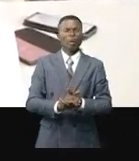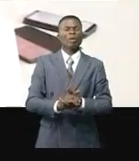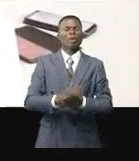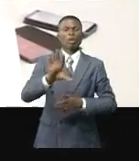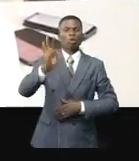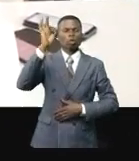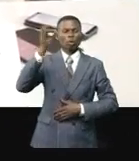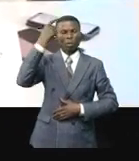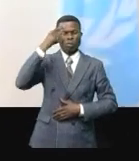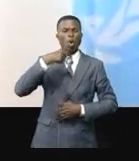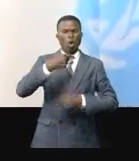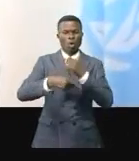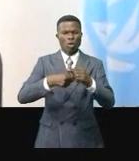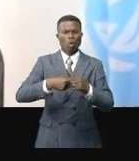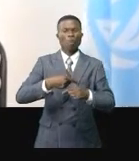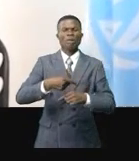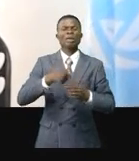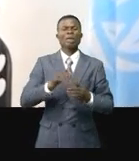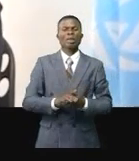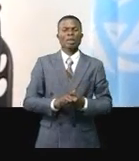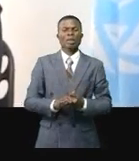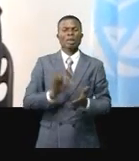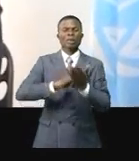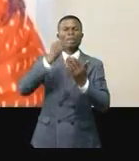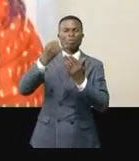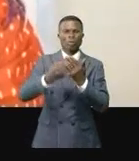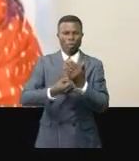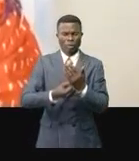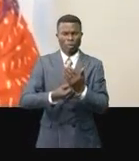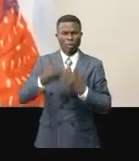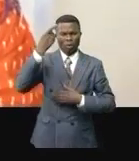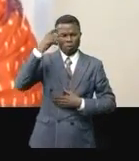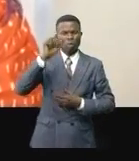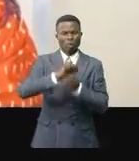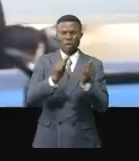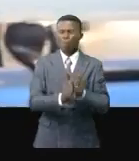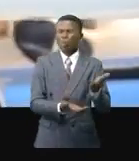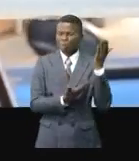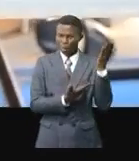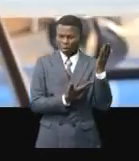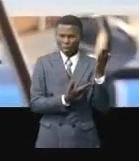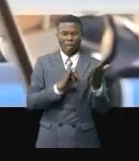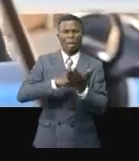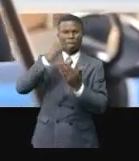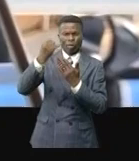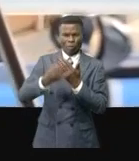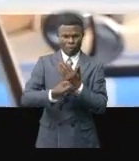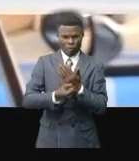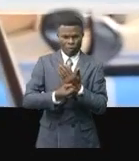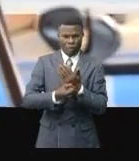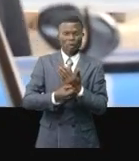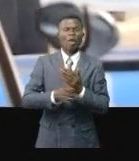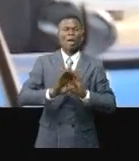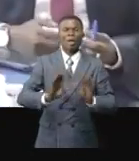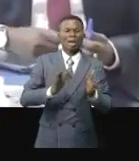pour procéder au lancement du projet pour des raisons évidentes. Ce projet est en effet axé sur